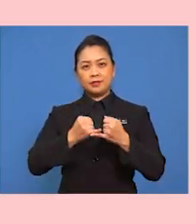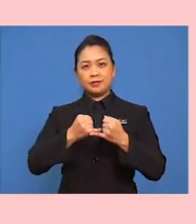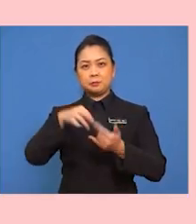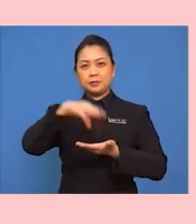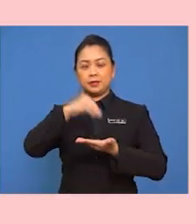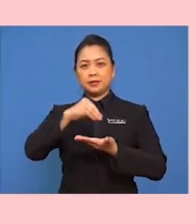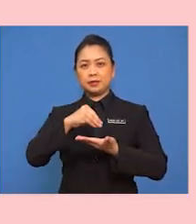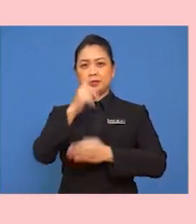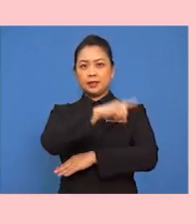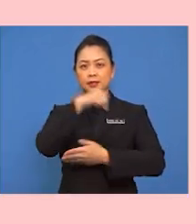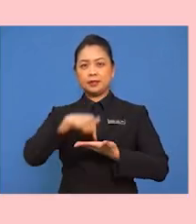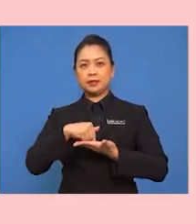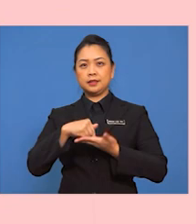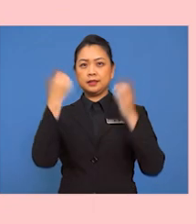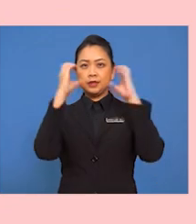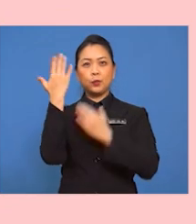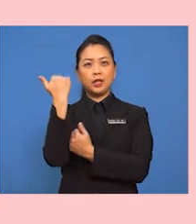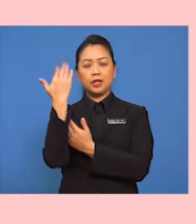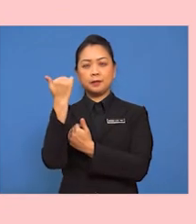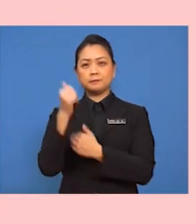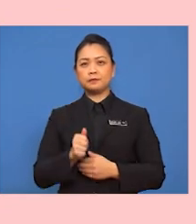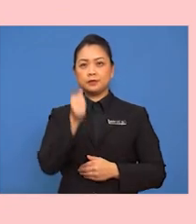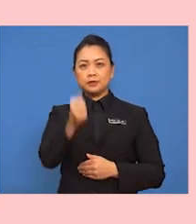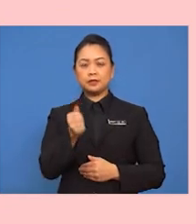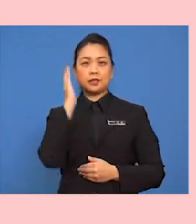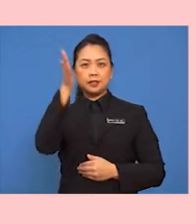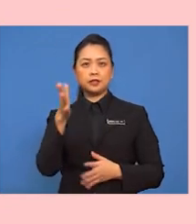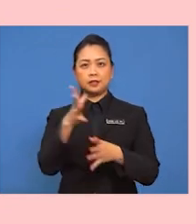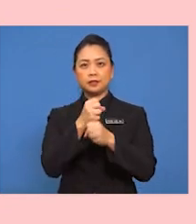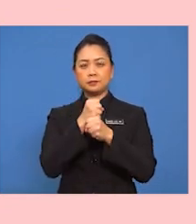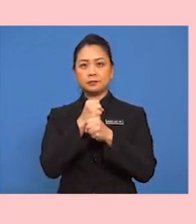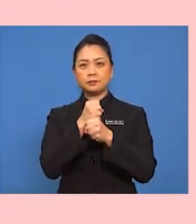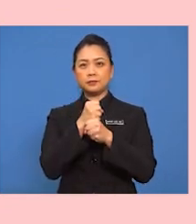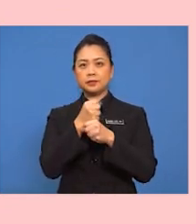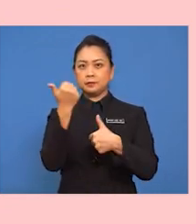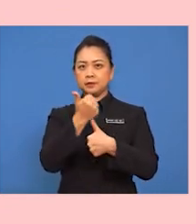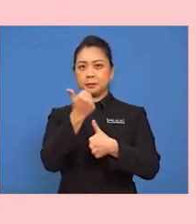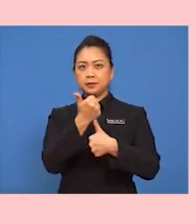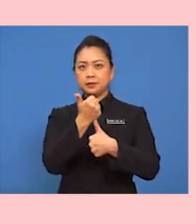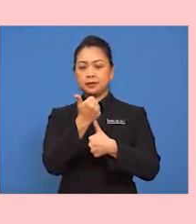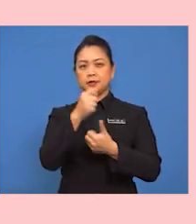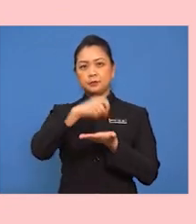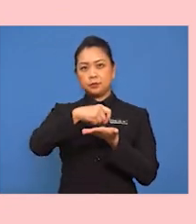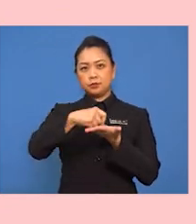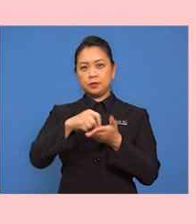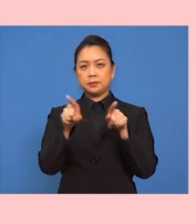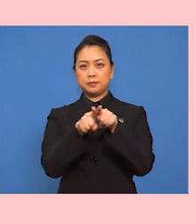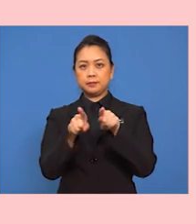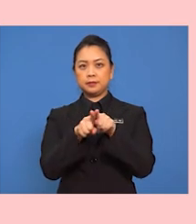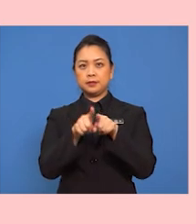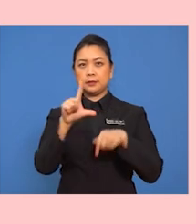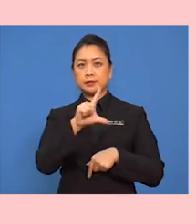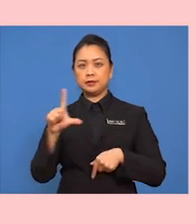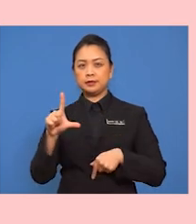pembelajaran, Cegu berharap anda akan dapat yang pertama, menulis persamaan